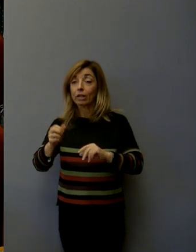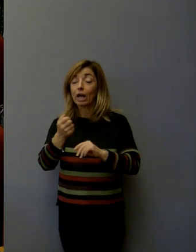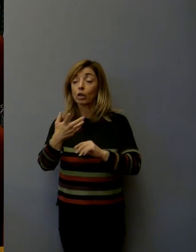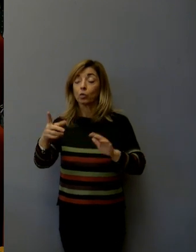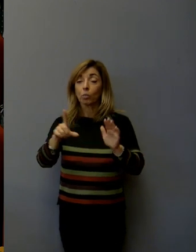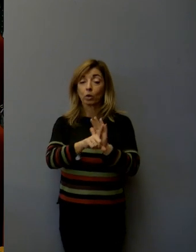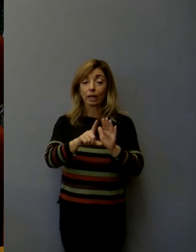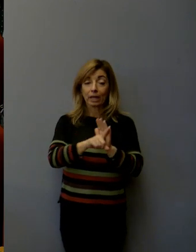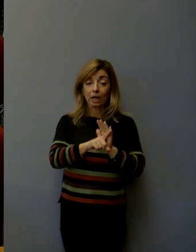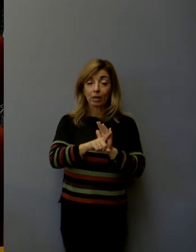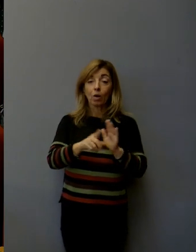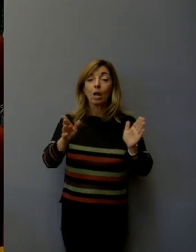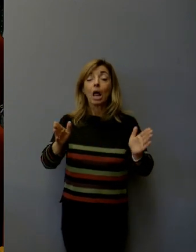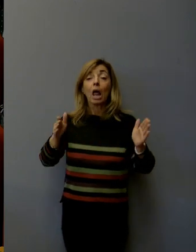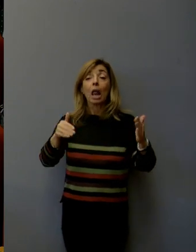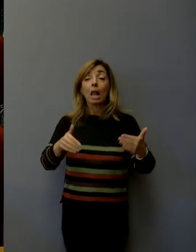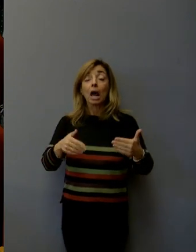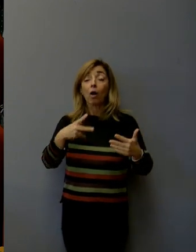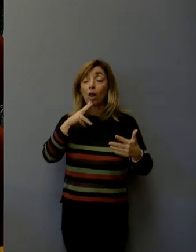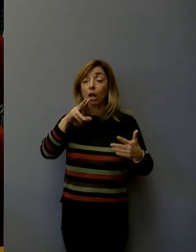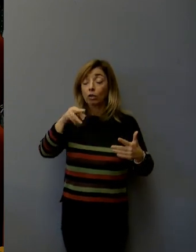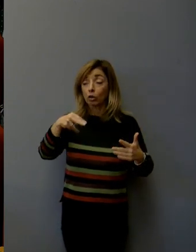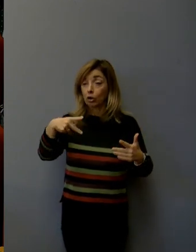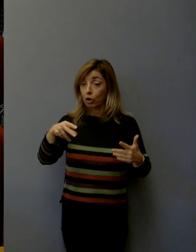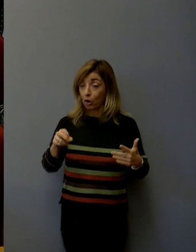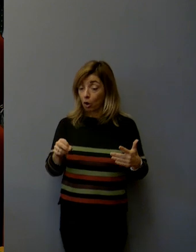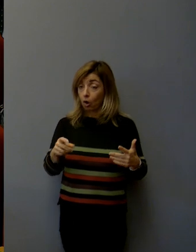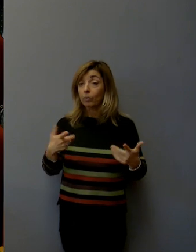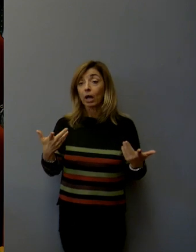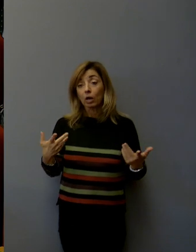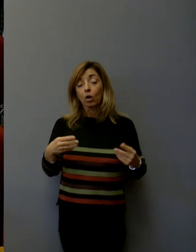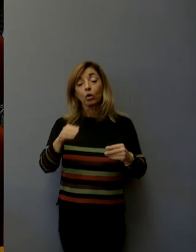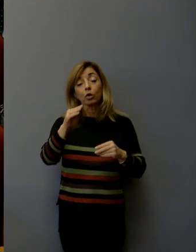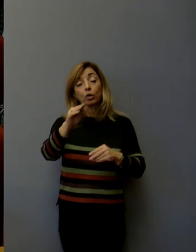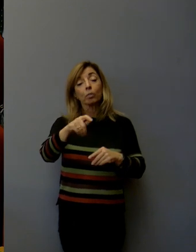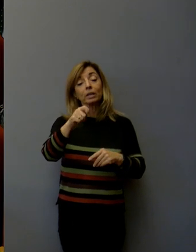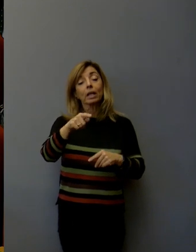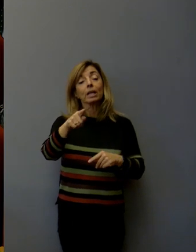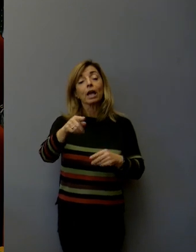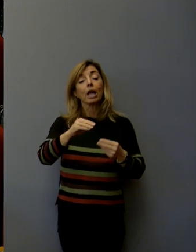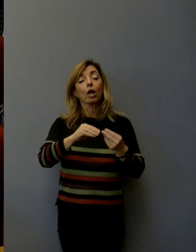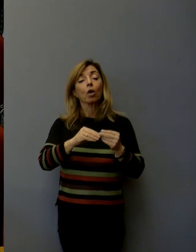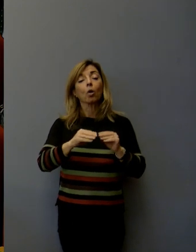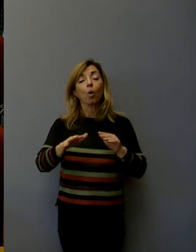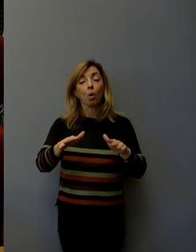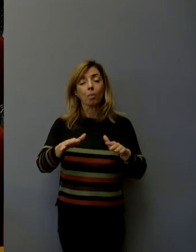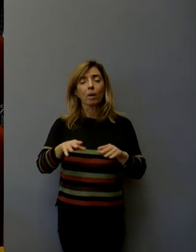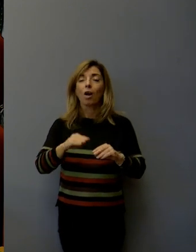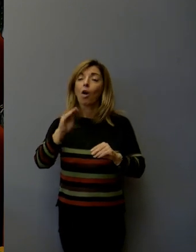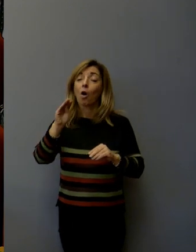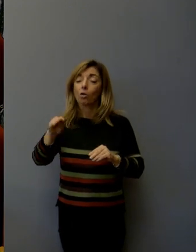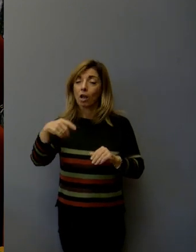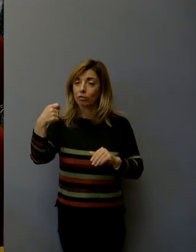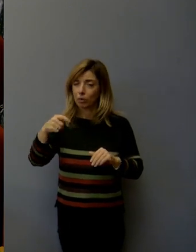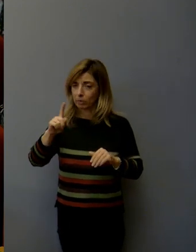dall'aula quindi presidente Io chiedo come lei intende agire presidente non sindaco come lei intende